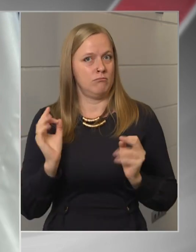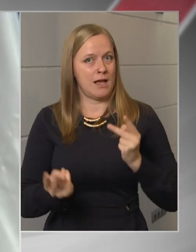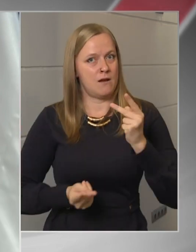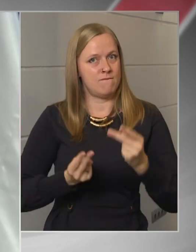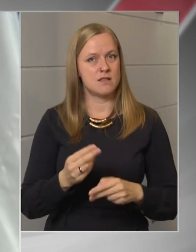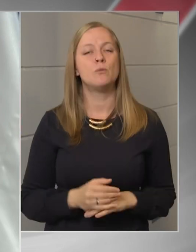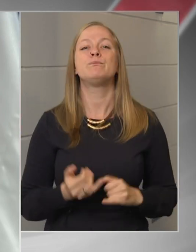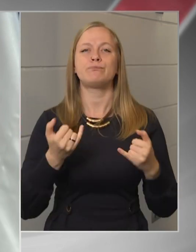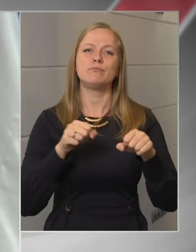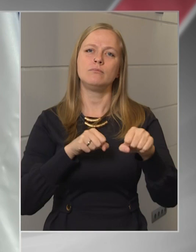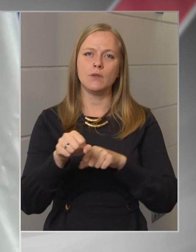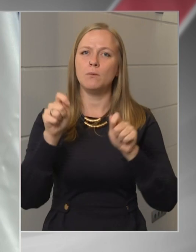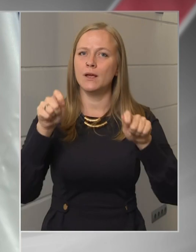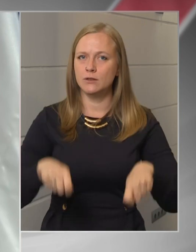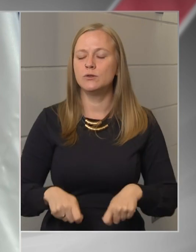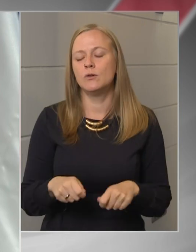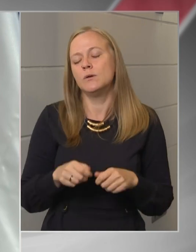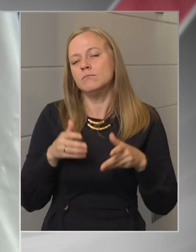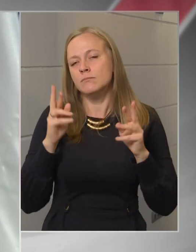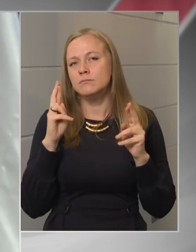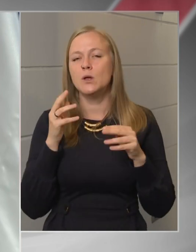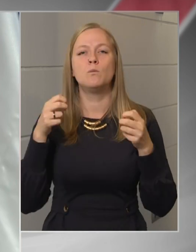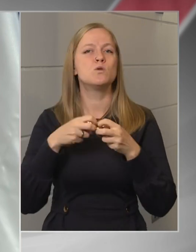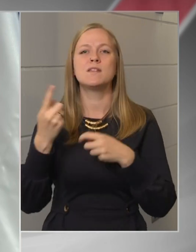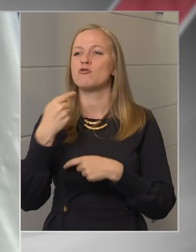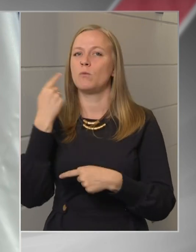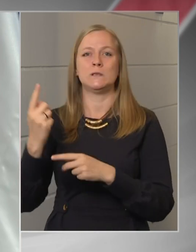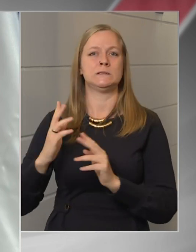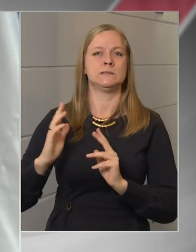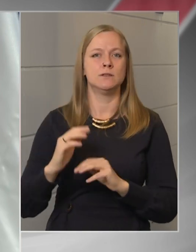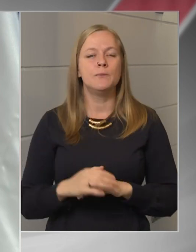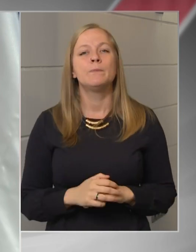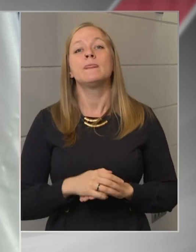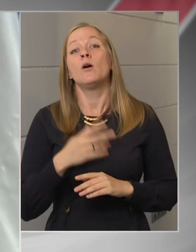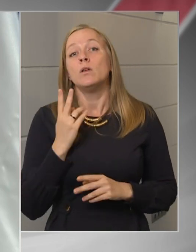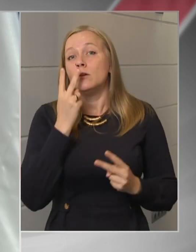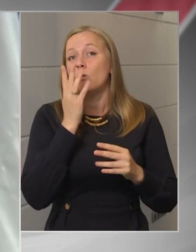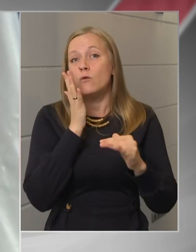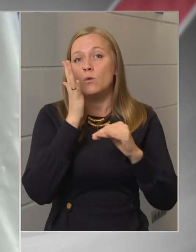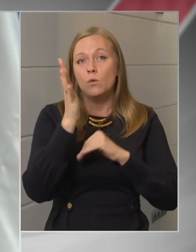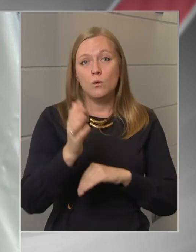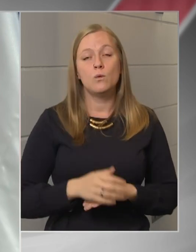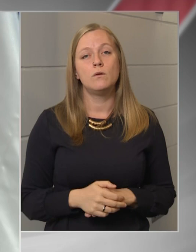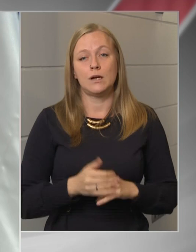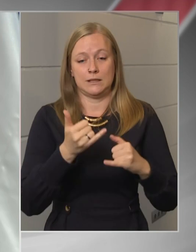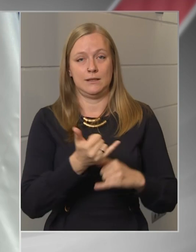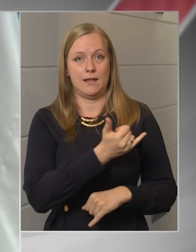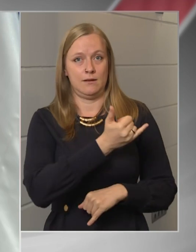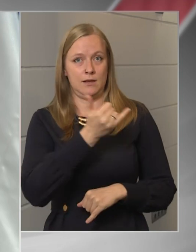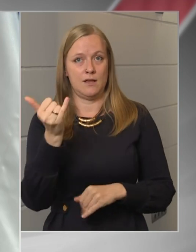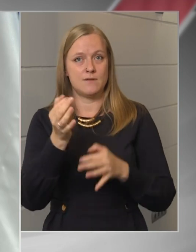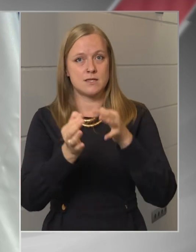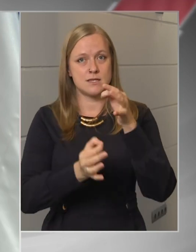kormány úgy döntött, bízunk benne, hogy ebbe Brüsszel sem fog belekötni, hogy a jövőre nézve, tehát akik az idei év,